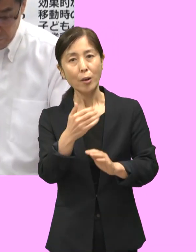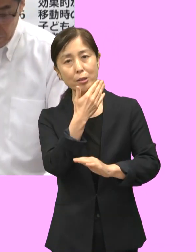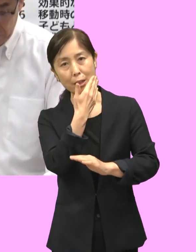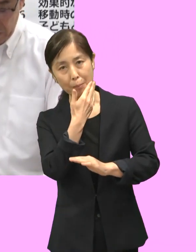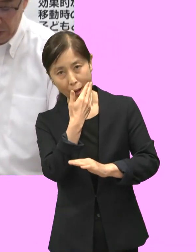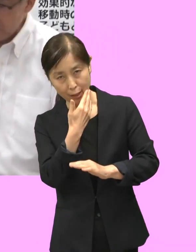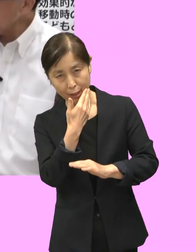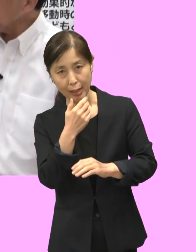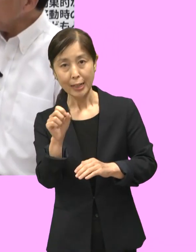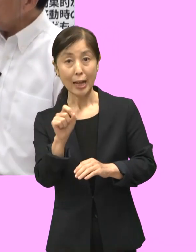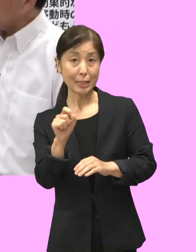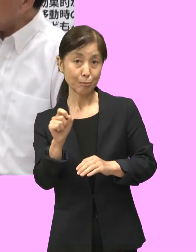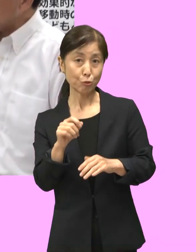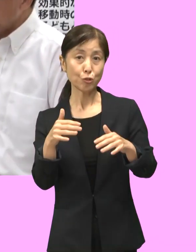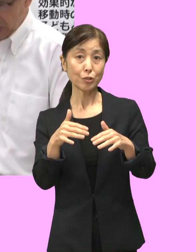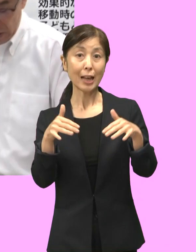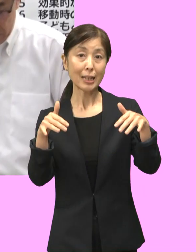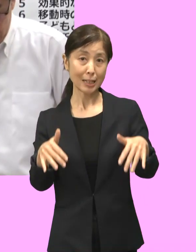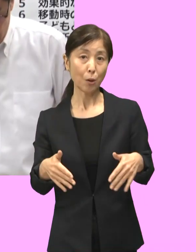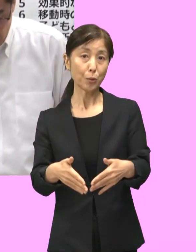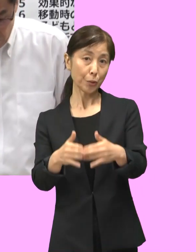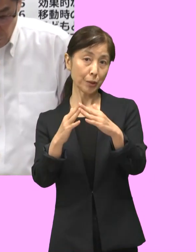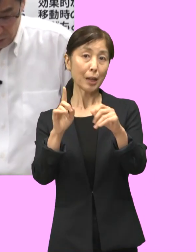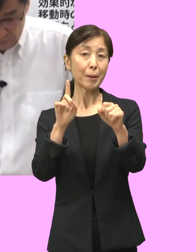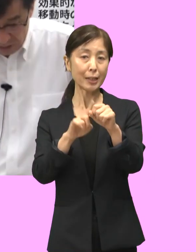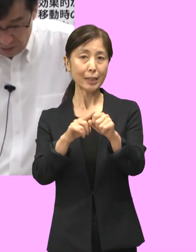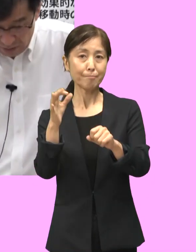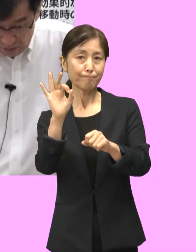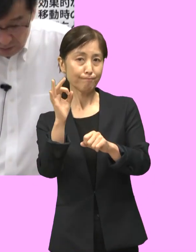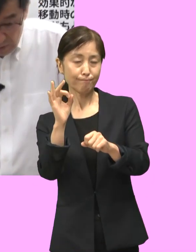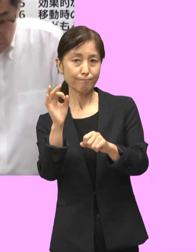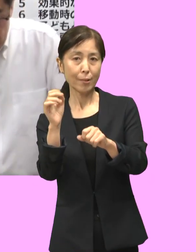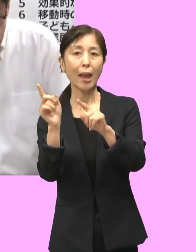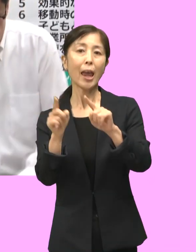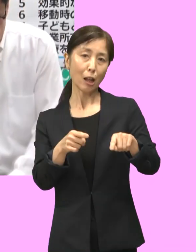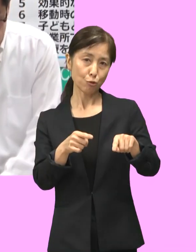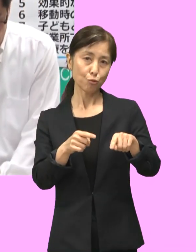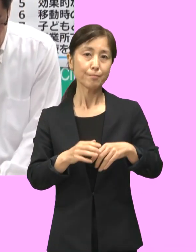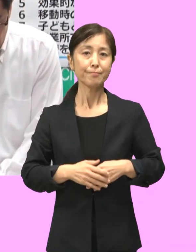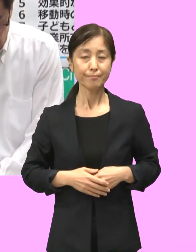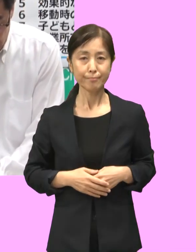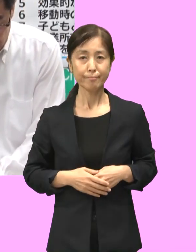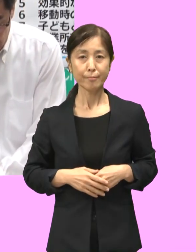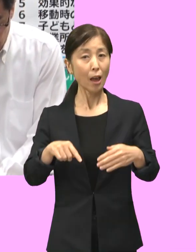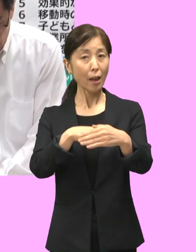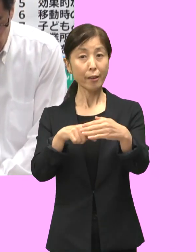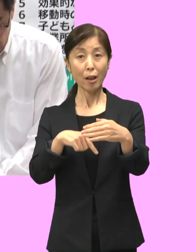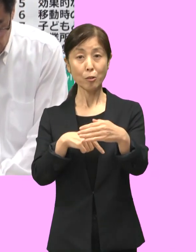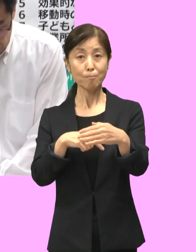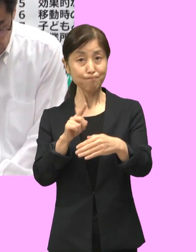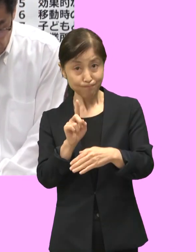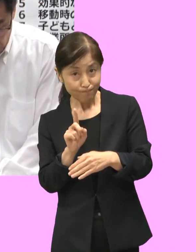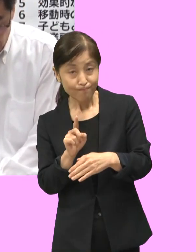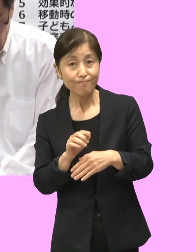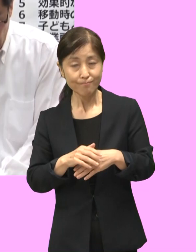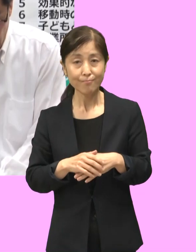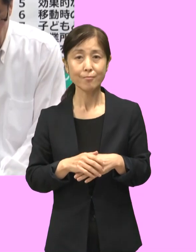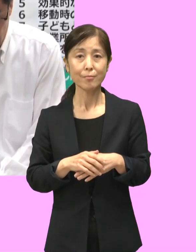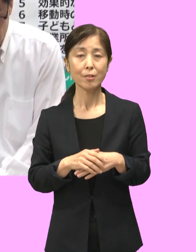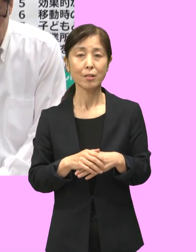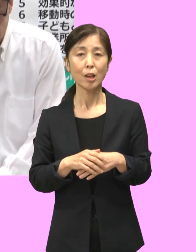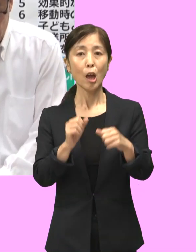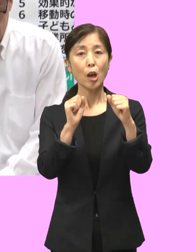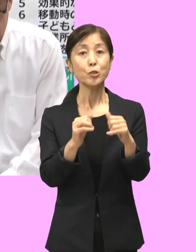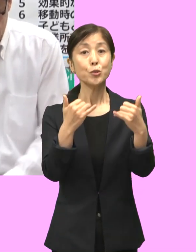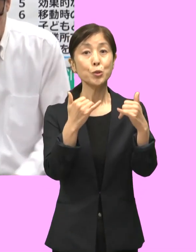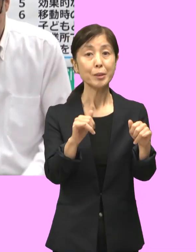していくというために手数料を減額するというものであります。ちなみにどういうものかというと、